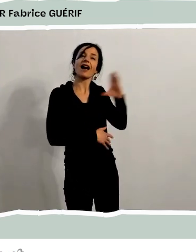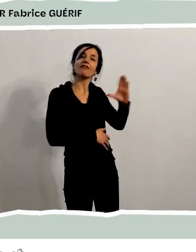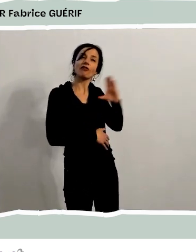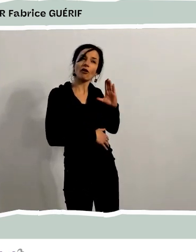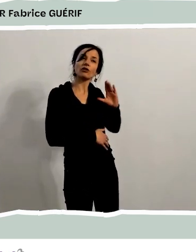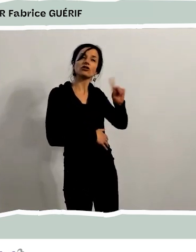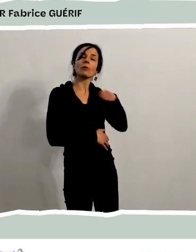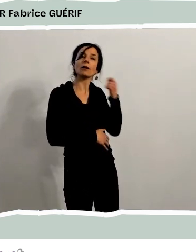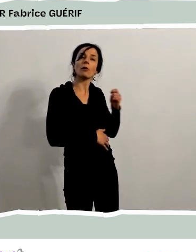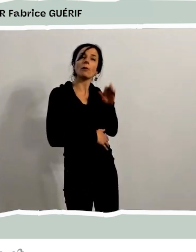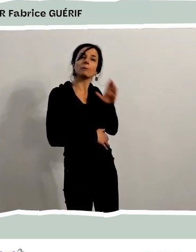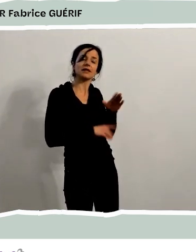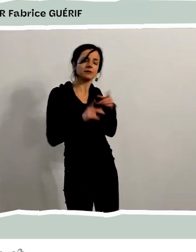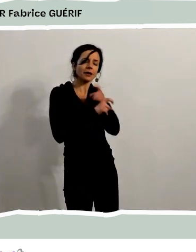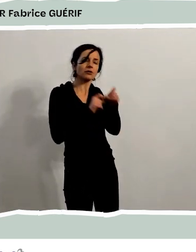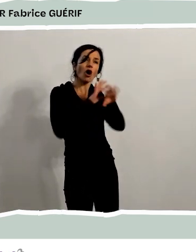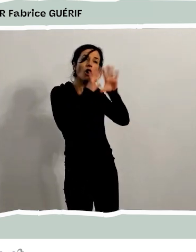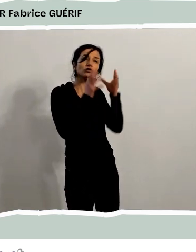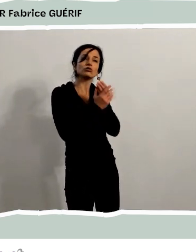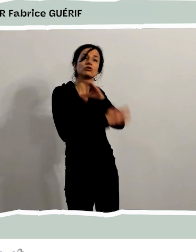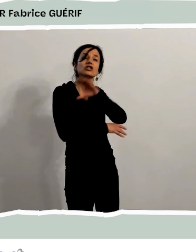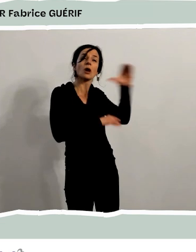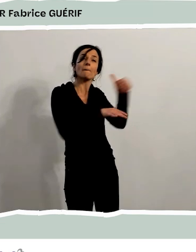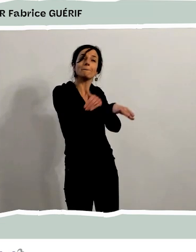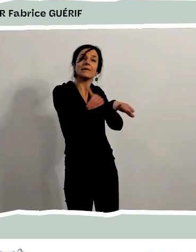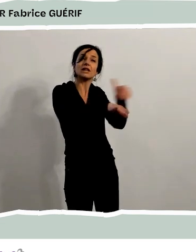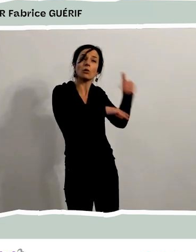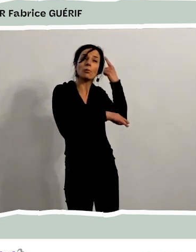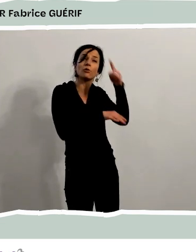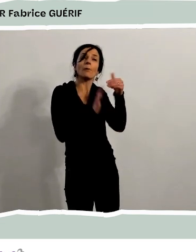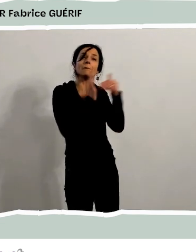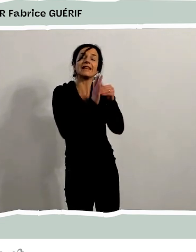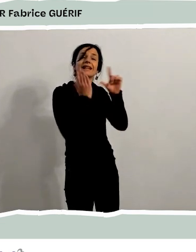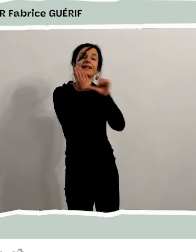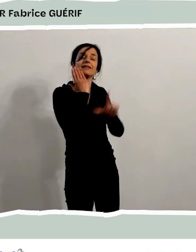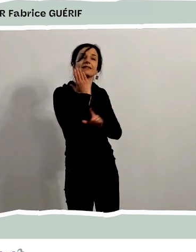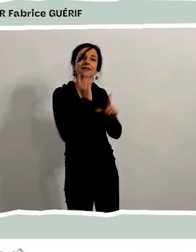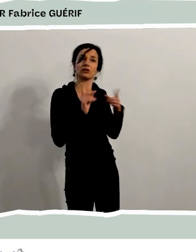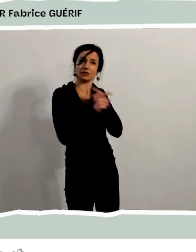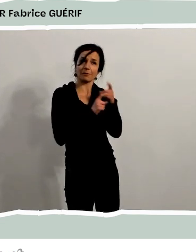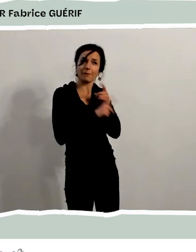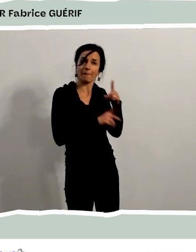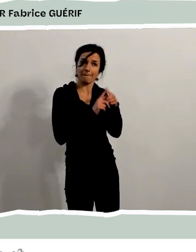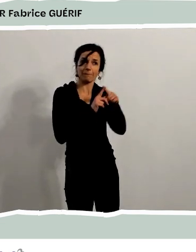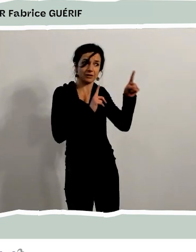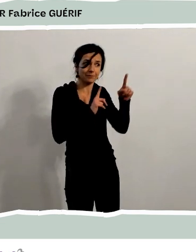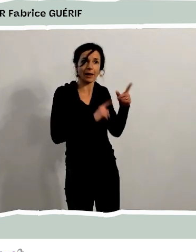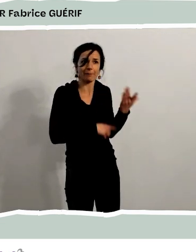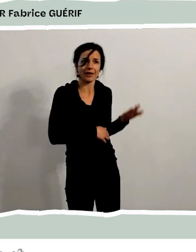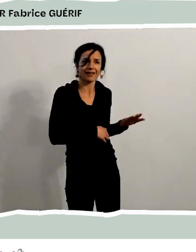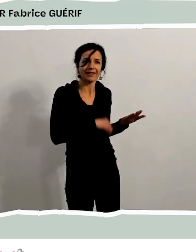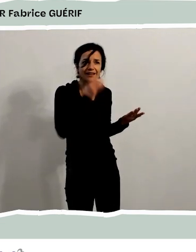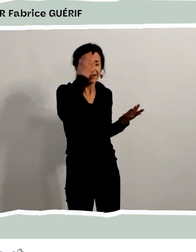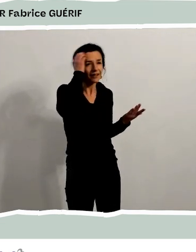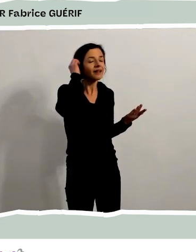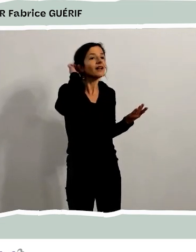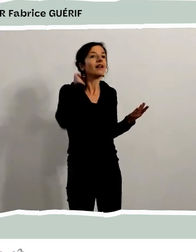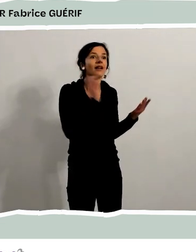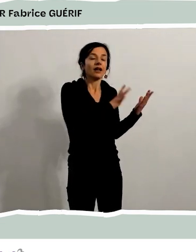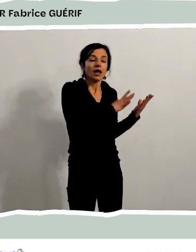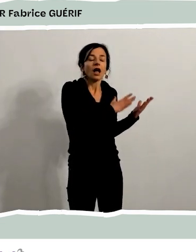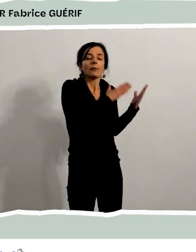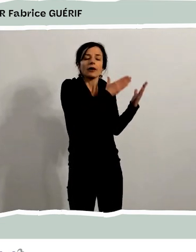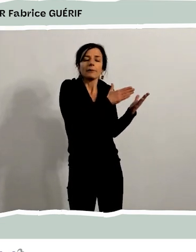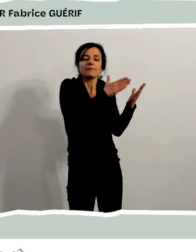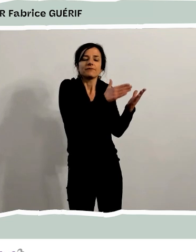de spermatozoïdes était d'environ 100 millions par millilitre de sperme. Hein, et lorsqu'on faisait le bilan